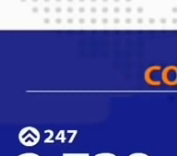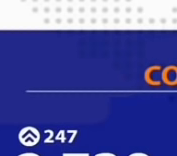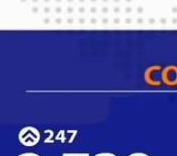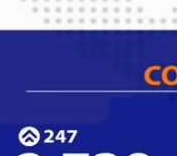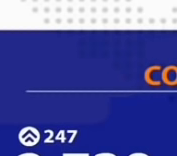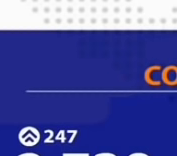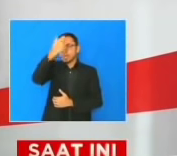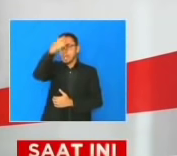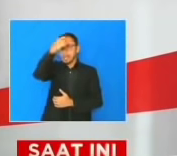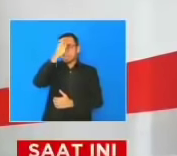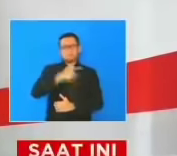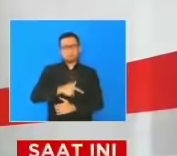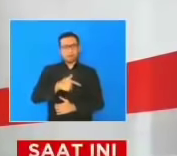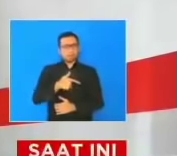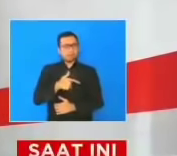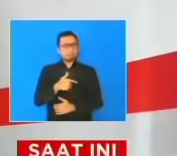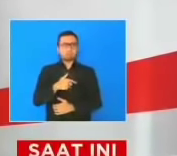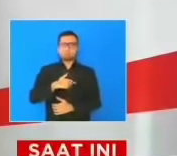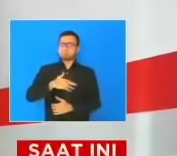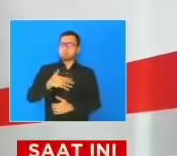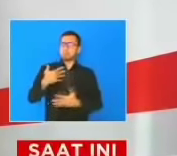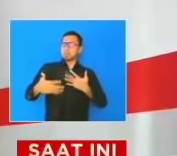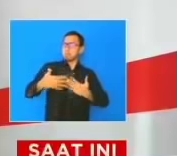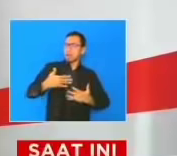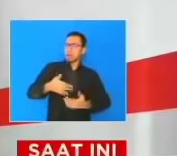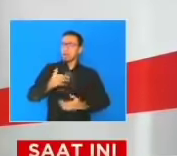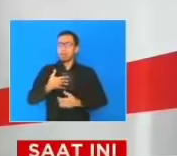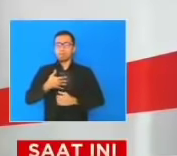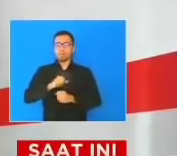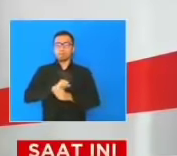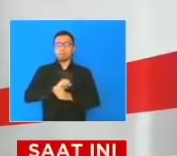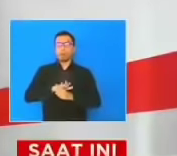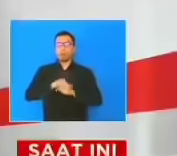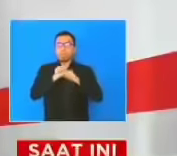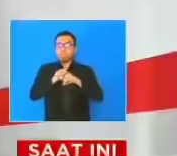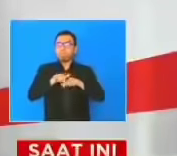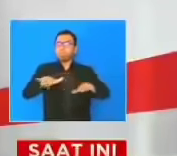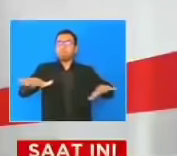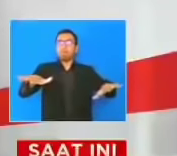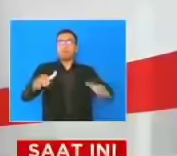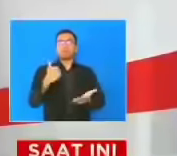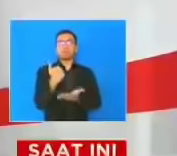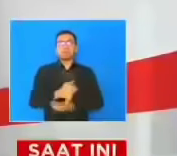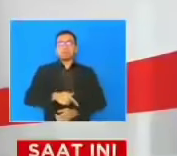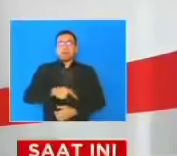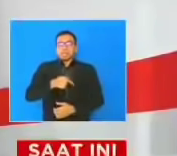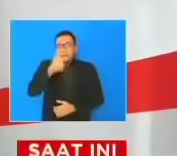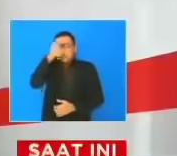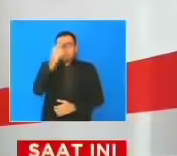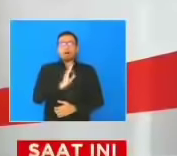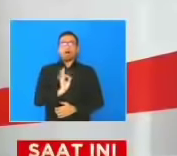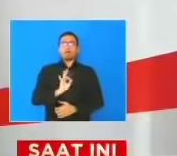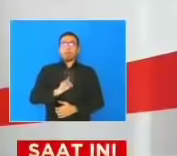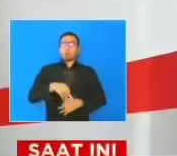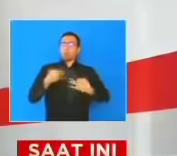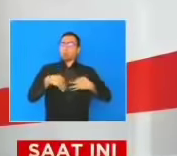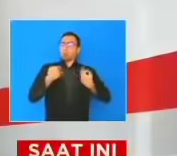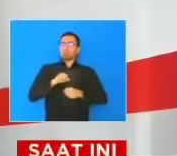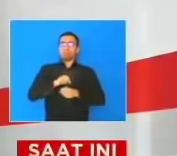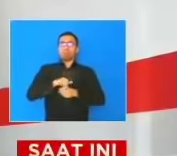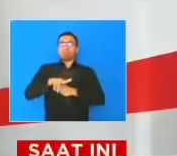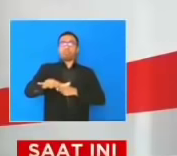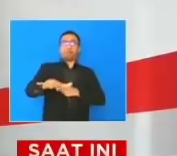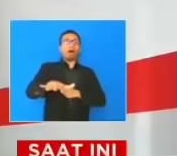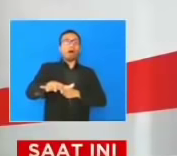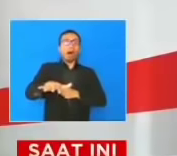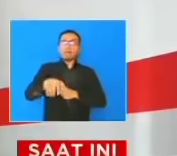virus tetapi tidak merasakan dirinya sakit yang masih berada di tengah-tengah kita. Inilah yang harus